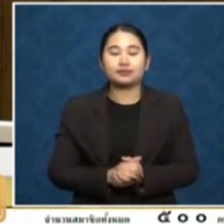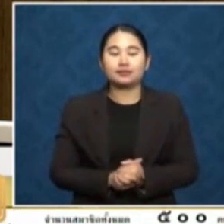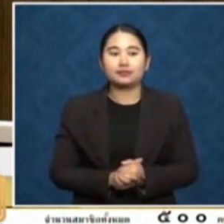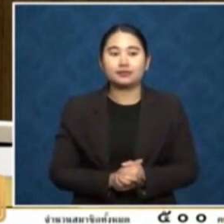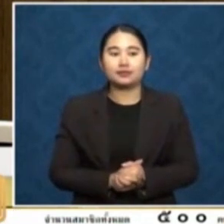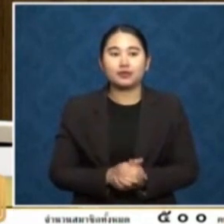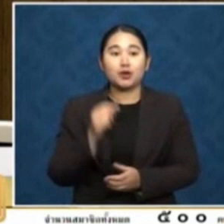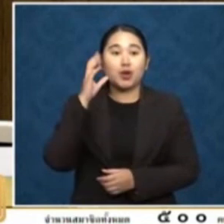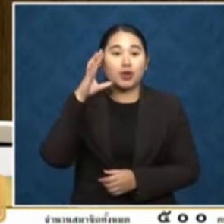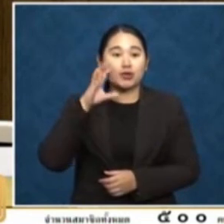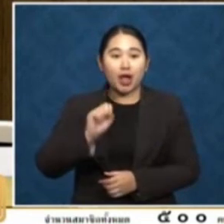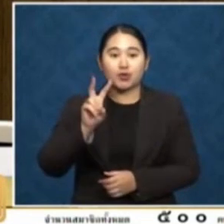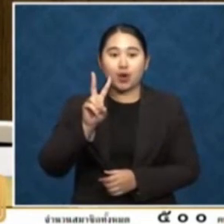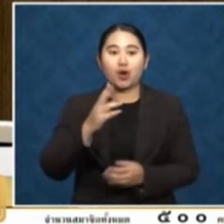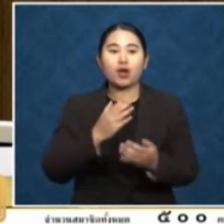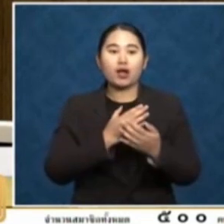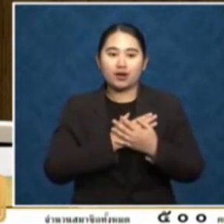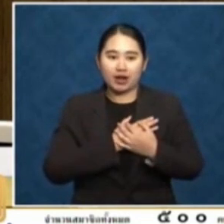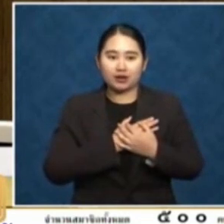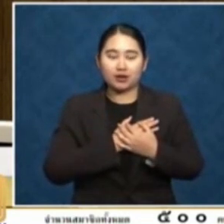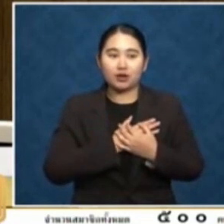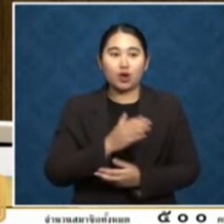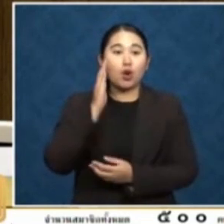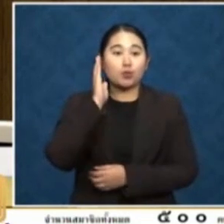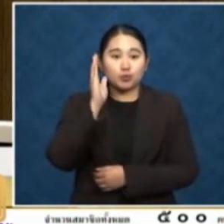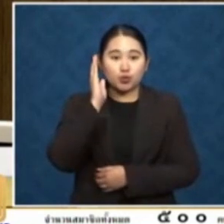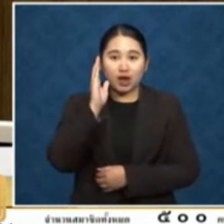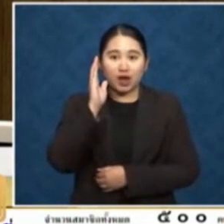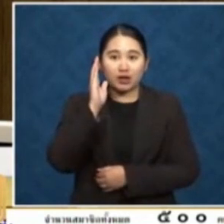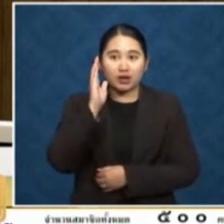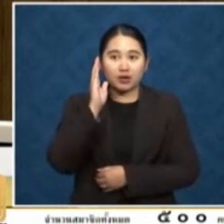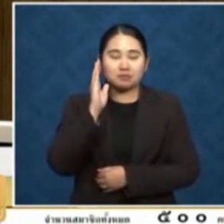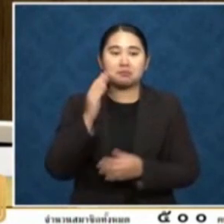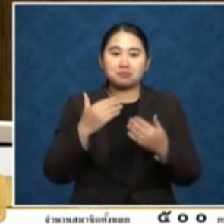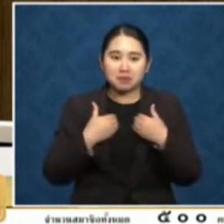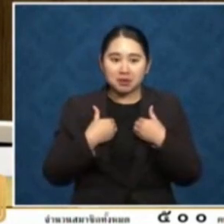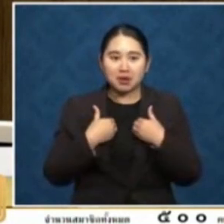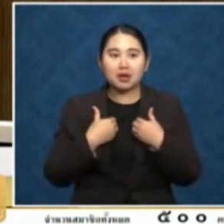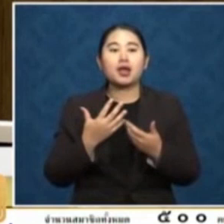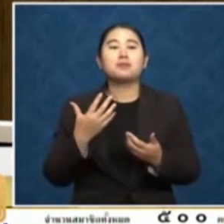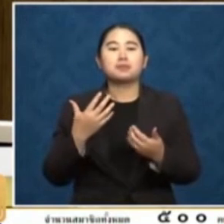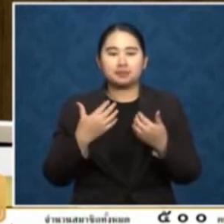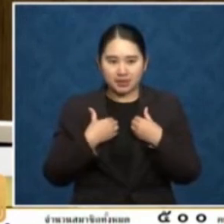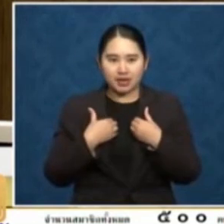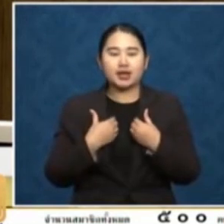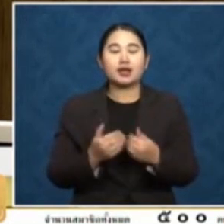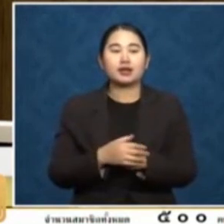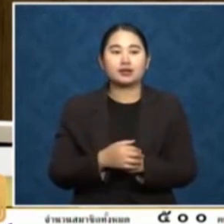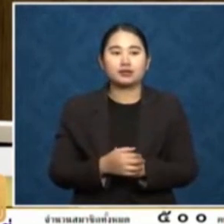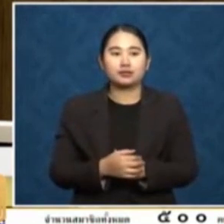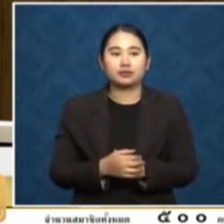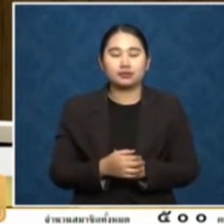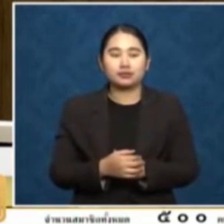เรามีผู้หญิงข้ามเพศที่รักผู้ชายข้ามเพศไหมมีค่ะอยู่ในห้องประชุมสมรสเท่า